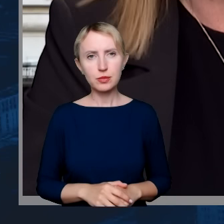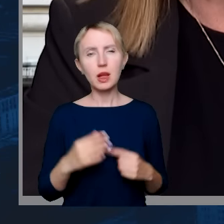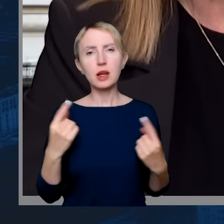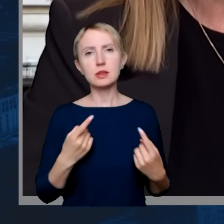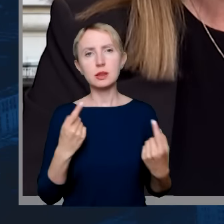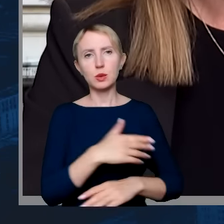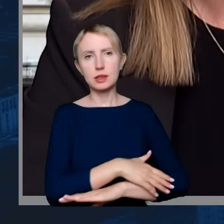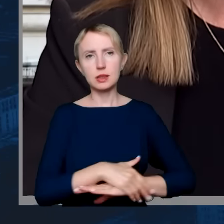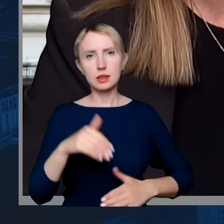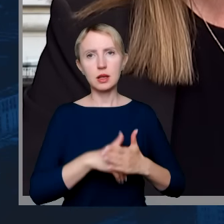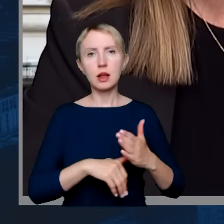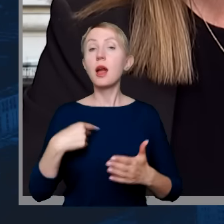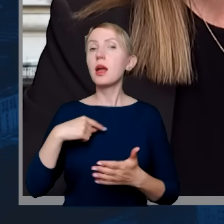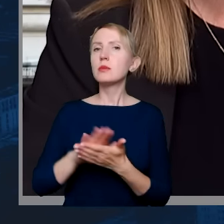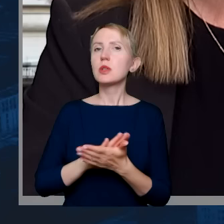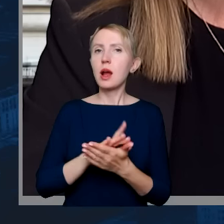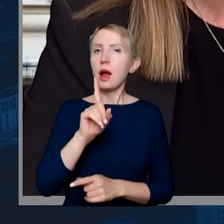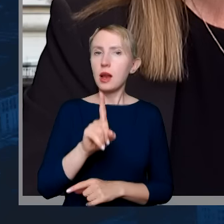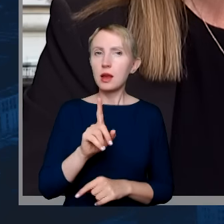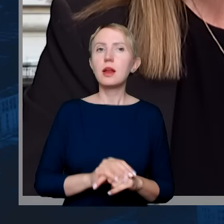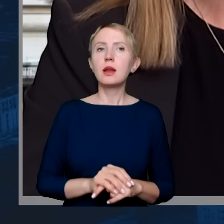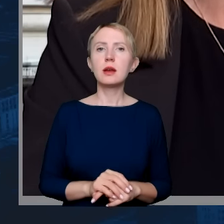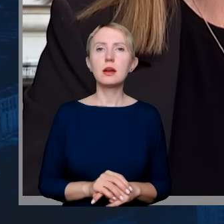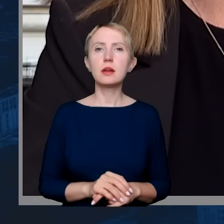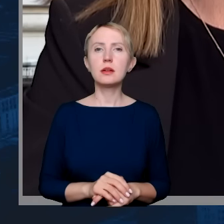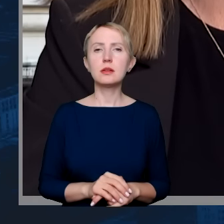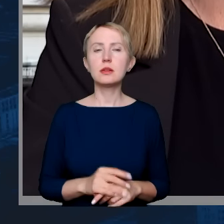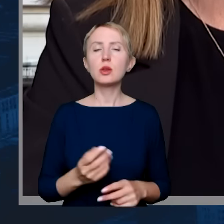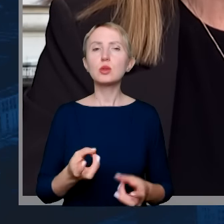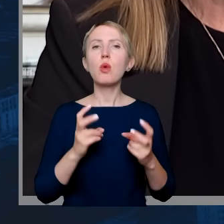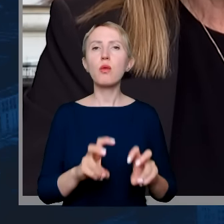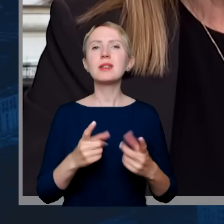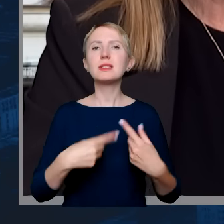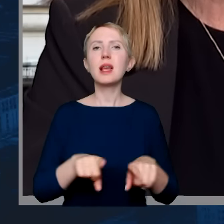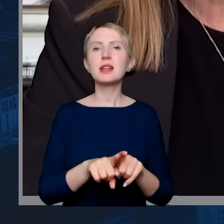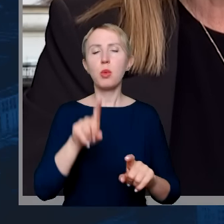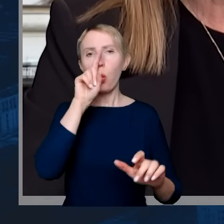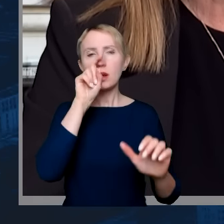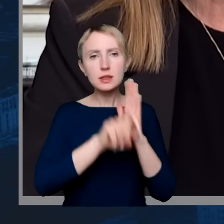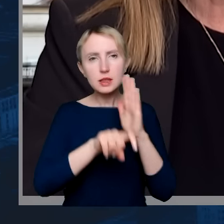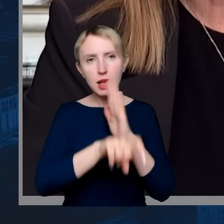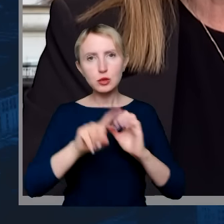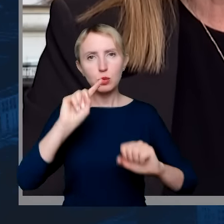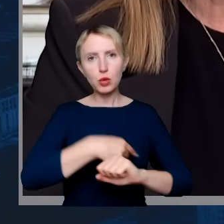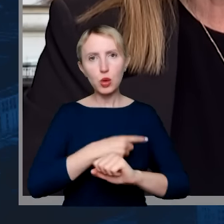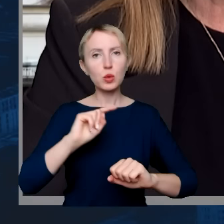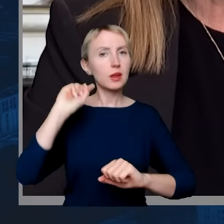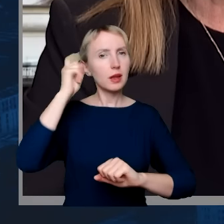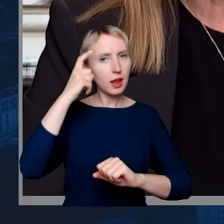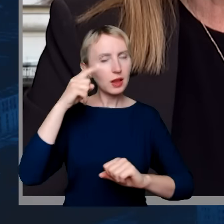granicy. Przepraszam, ale mamy z jednej strony organ powołany, zespół śledczych. Prokurator generalny powołuje zespół